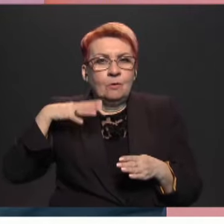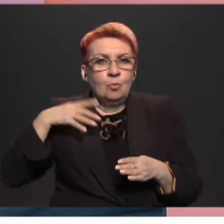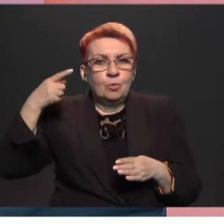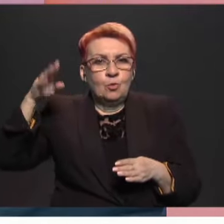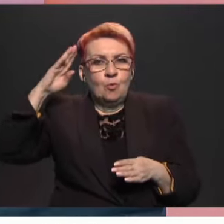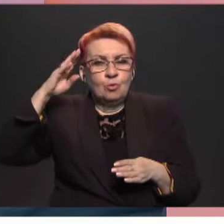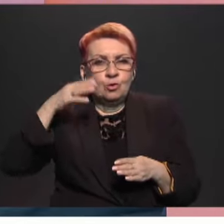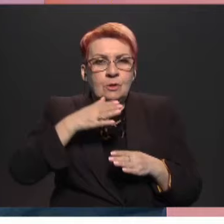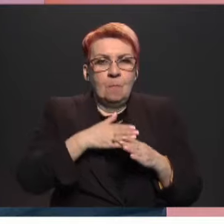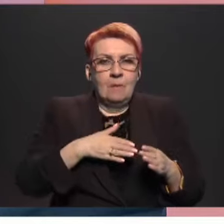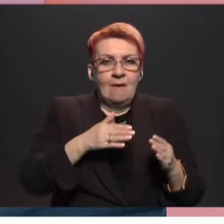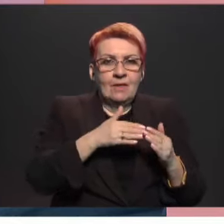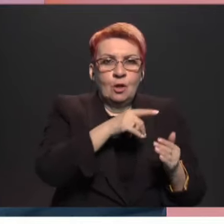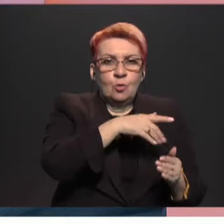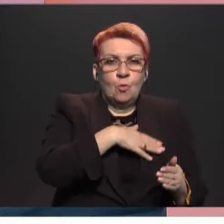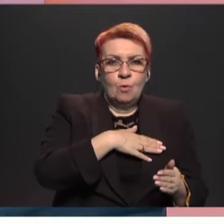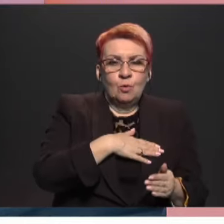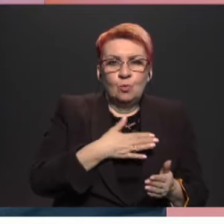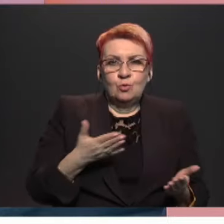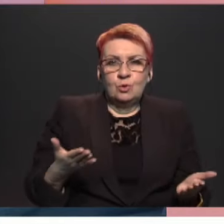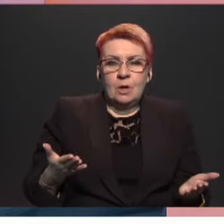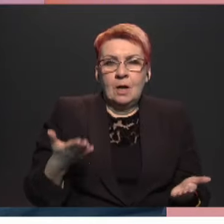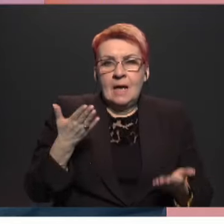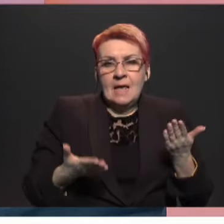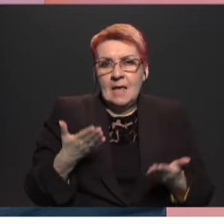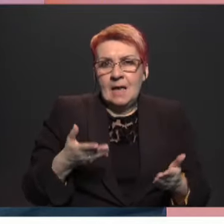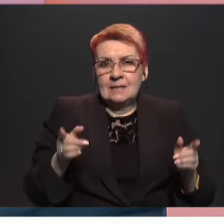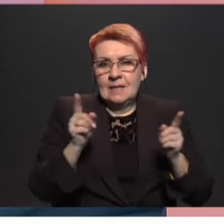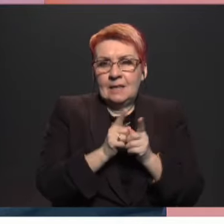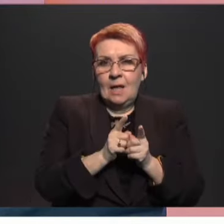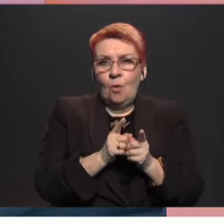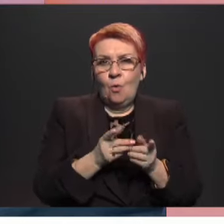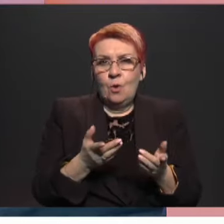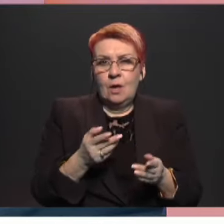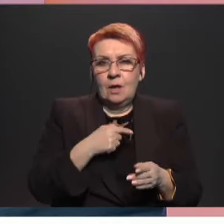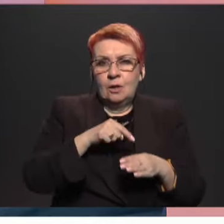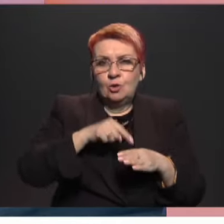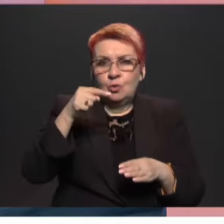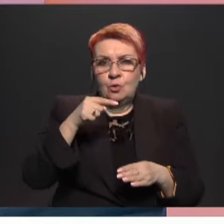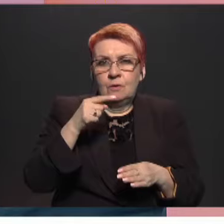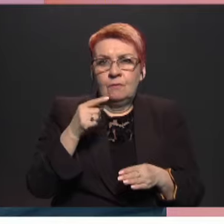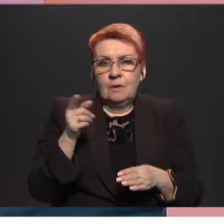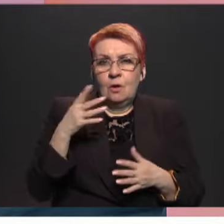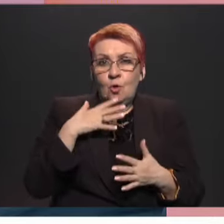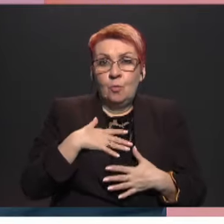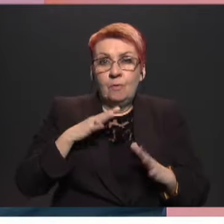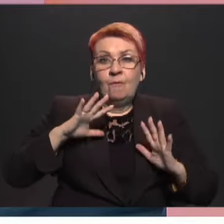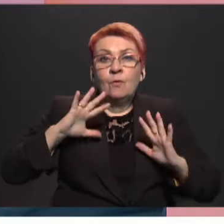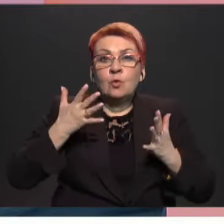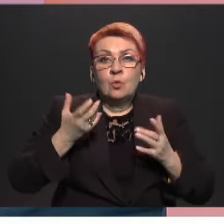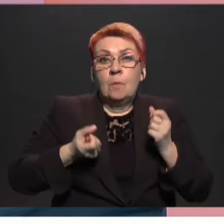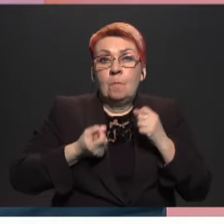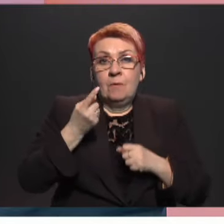стороне. И в этом смысле я считаю, что если такое чувство любви вдруг появилось,